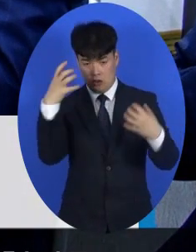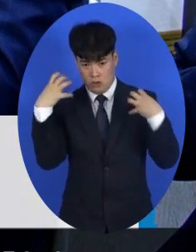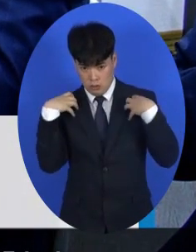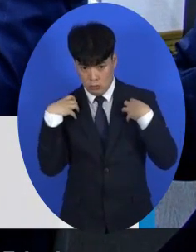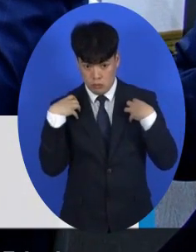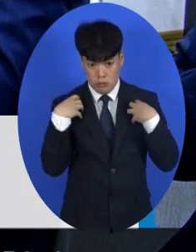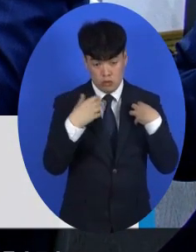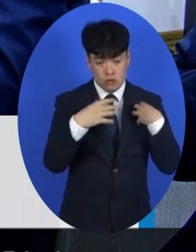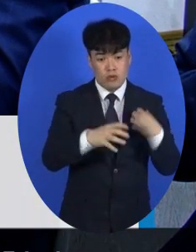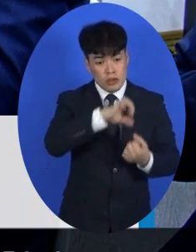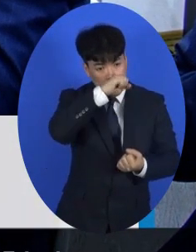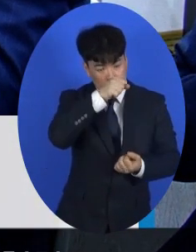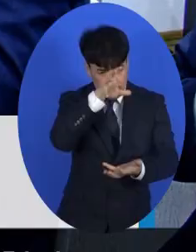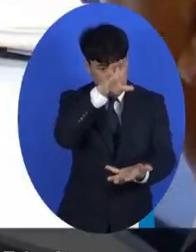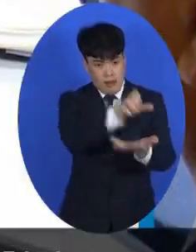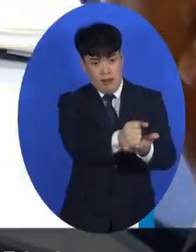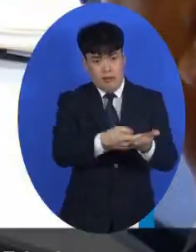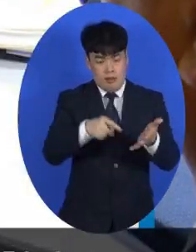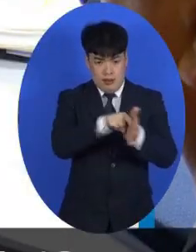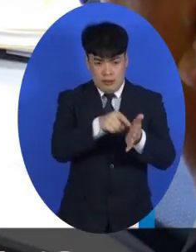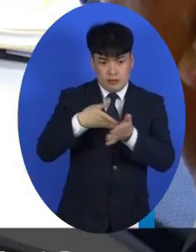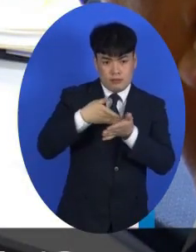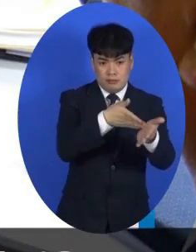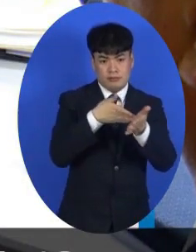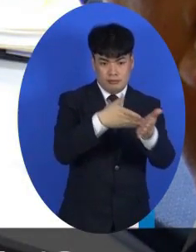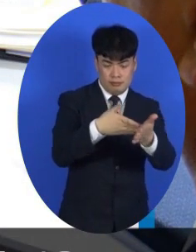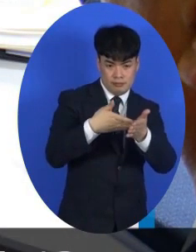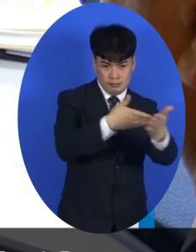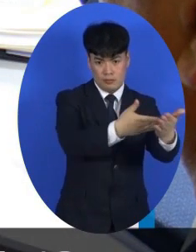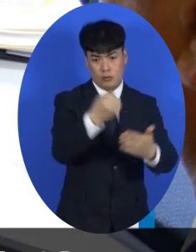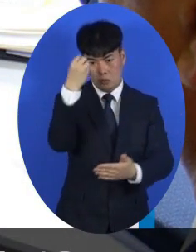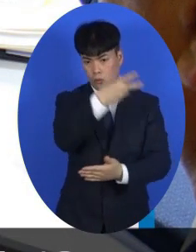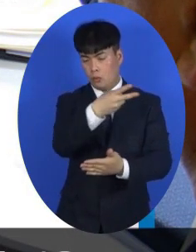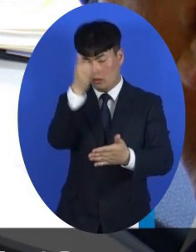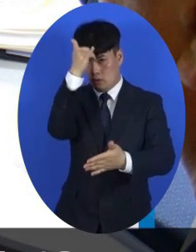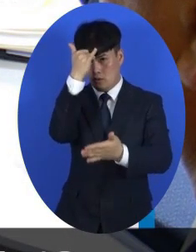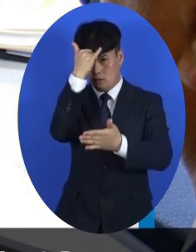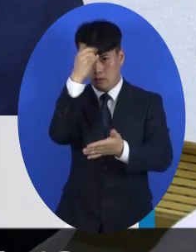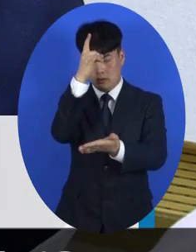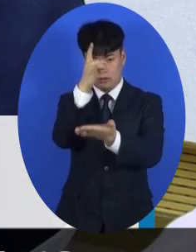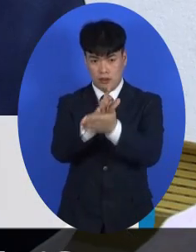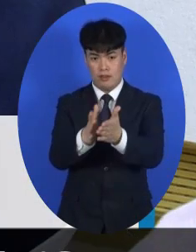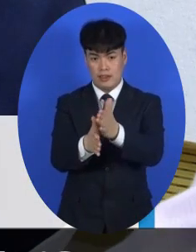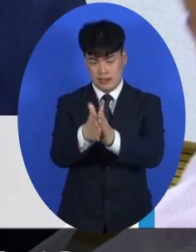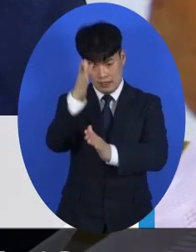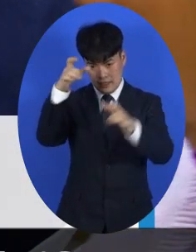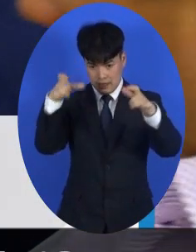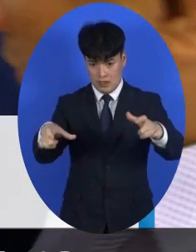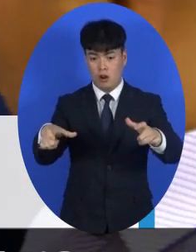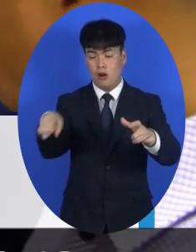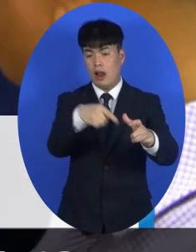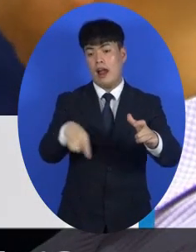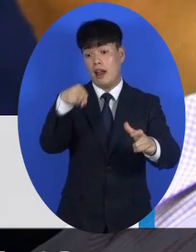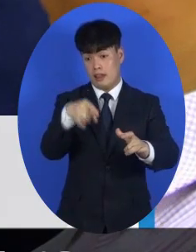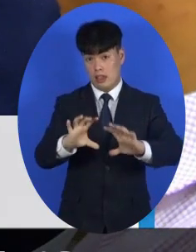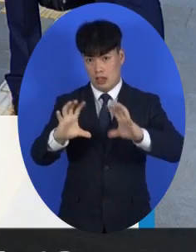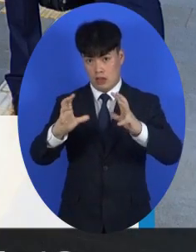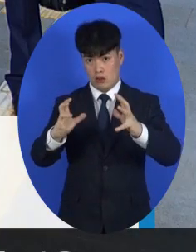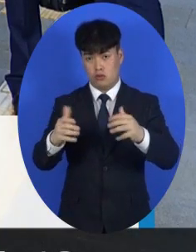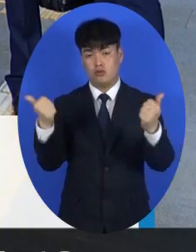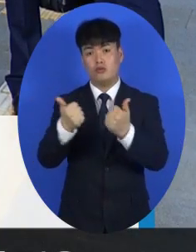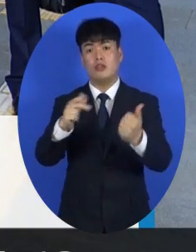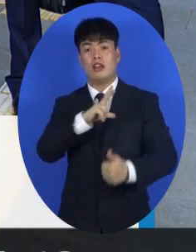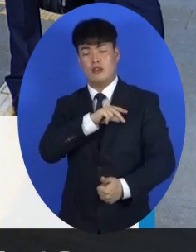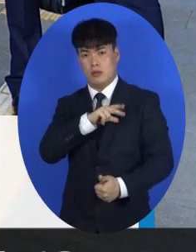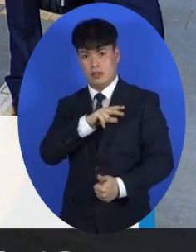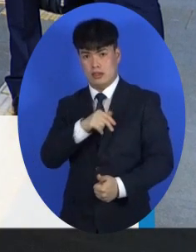관계기관의 적극적인 지원과 협조를 요청하고 지역 국회의원에게도 지역 현안과 주요 사업을 방문 설명하는 등 내년도 정부